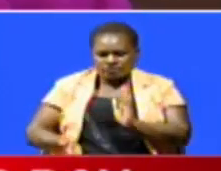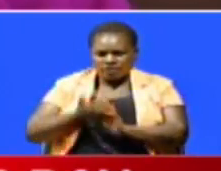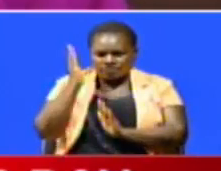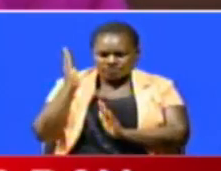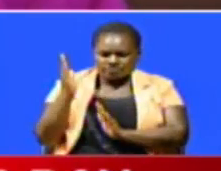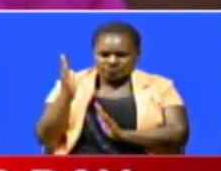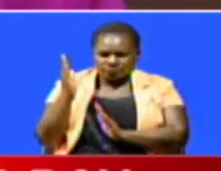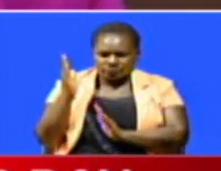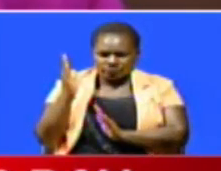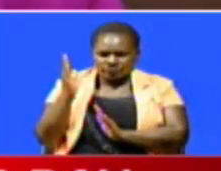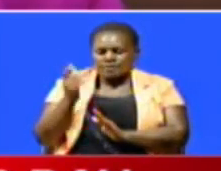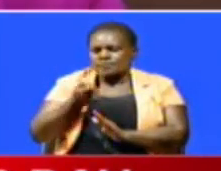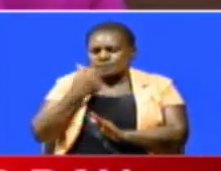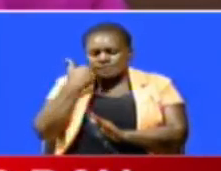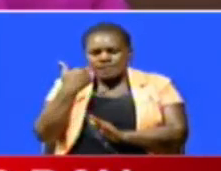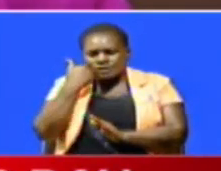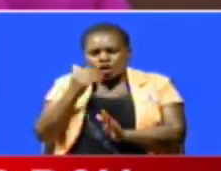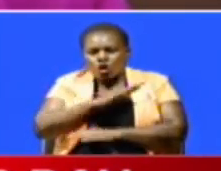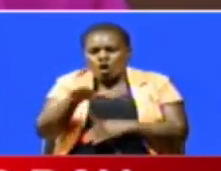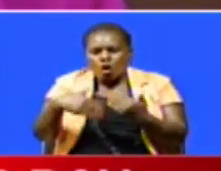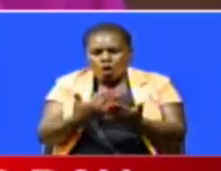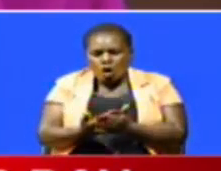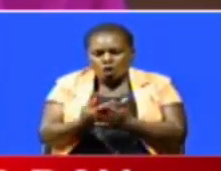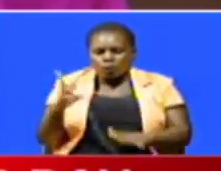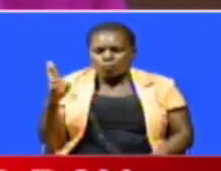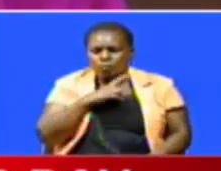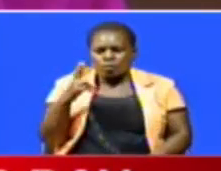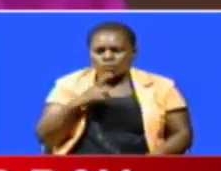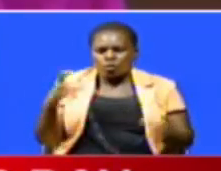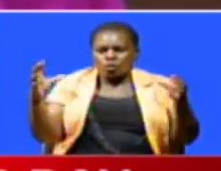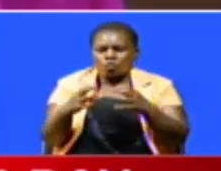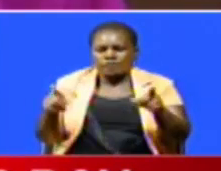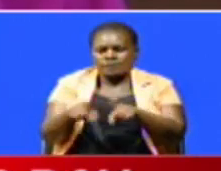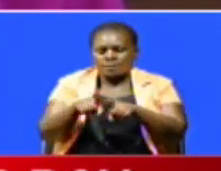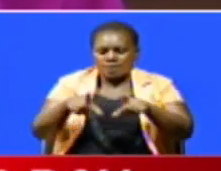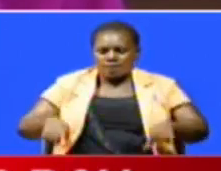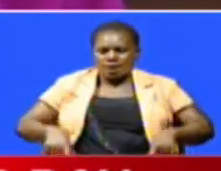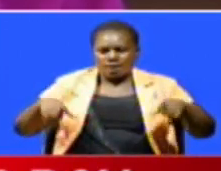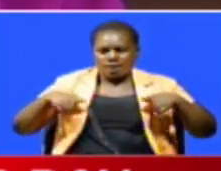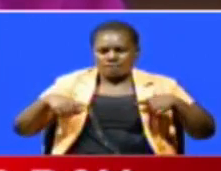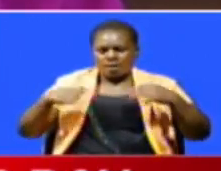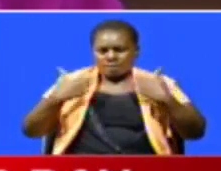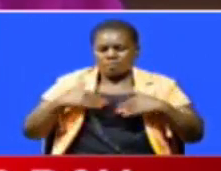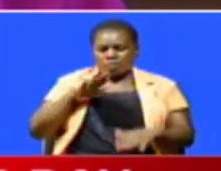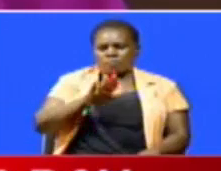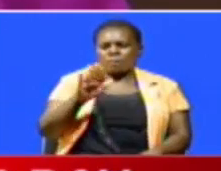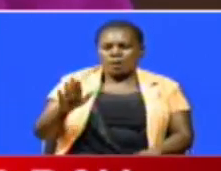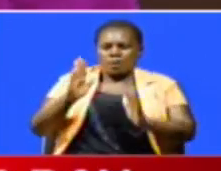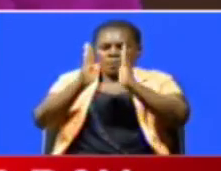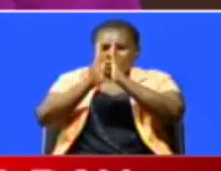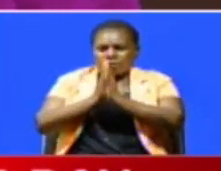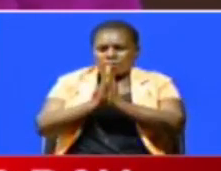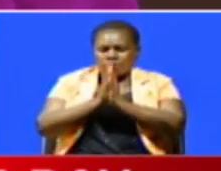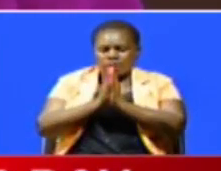kwa haraka ya magonjwa haya yote ambayo yamekuwa tisho katika jamii na katika maisha ya watu wako. Tuomba